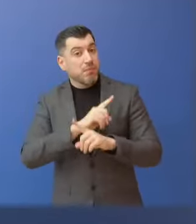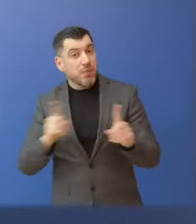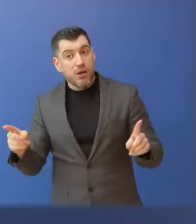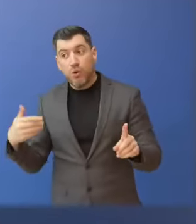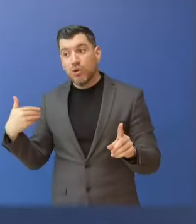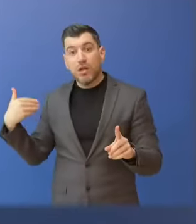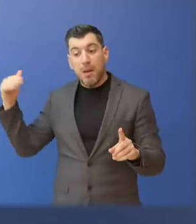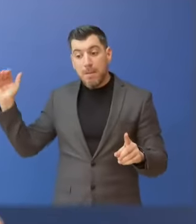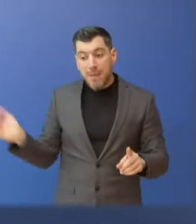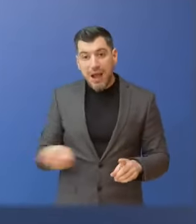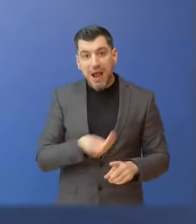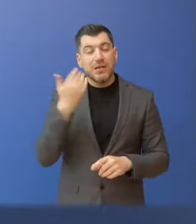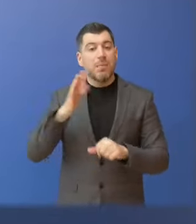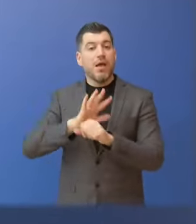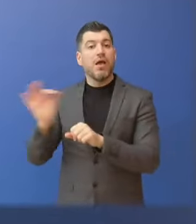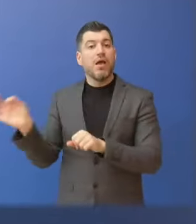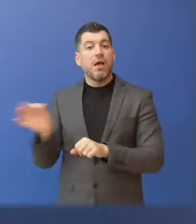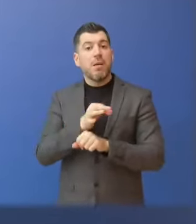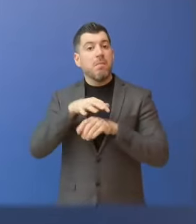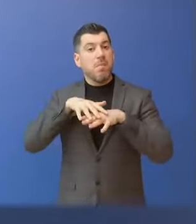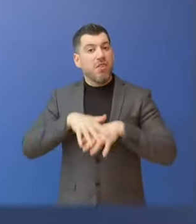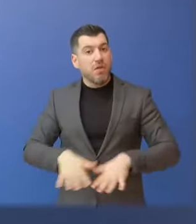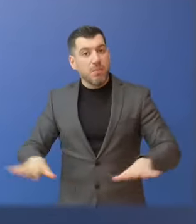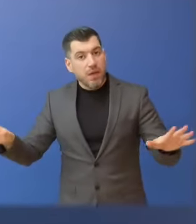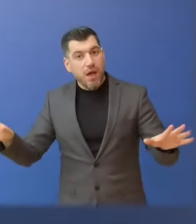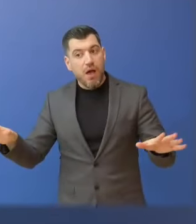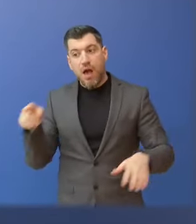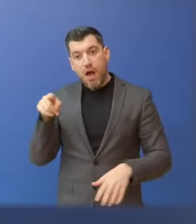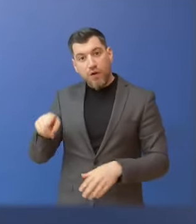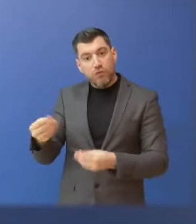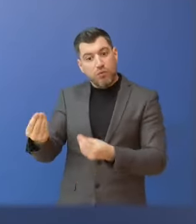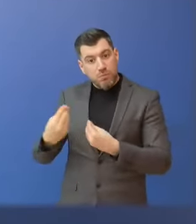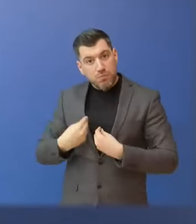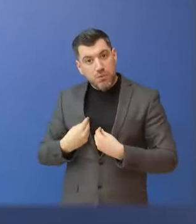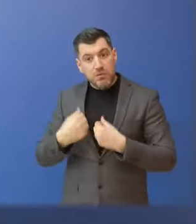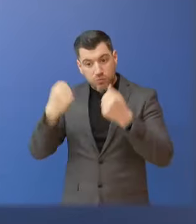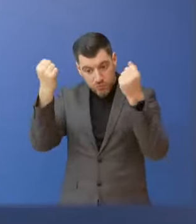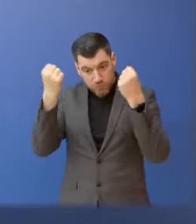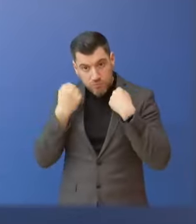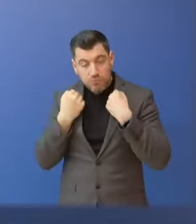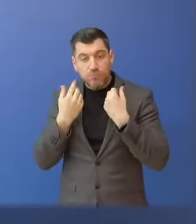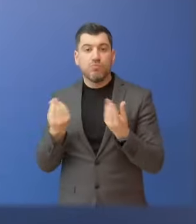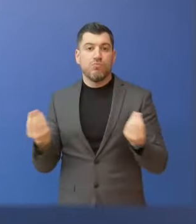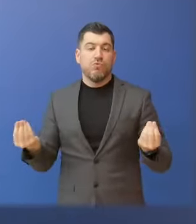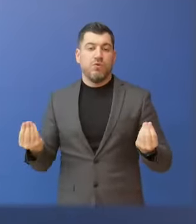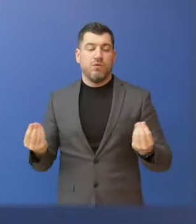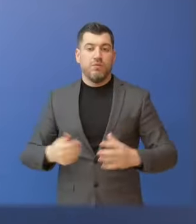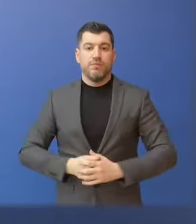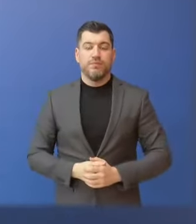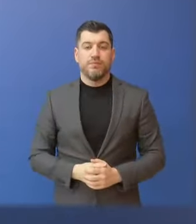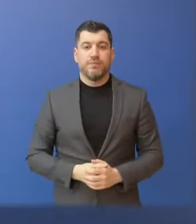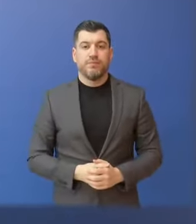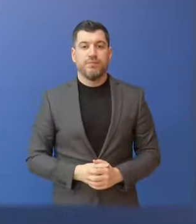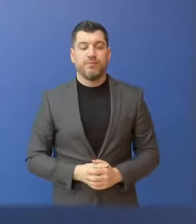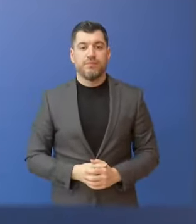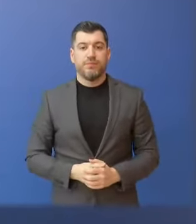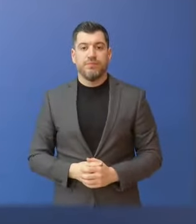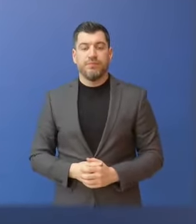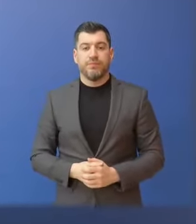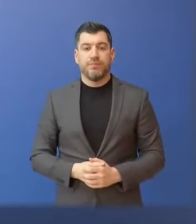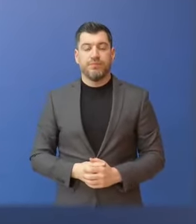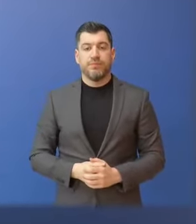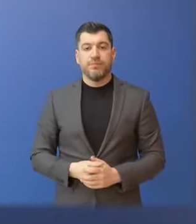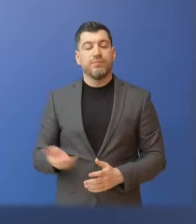όλων των δυσκολιών που που προκάλεσαν οι επιπτώσεις αυτής της κρίσης ελάτε